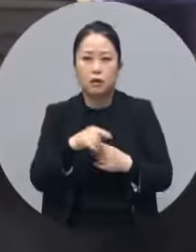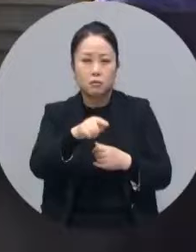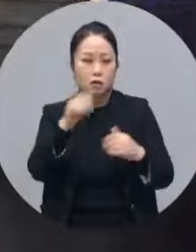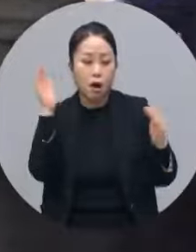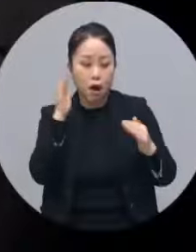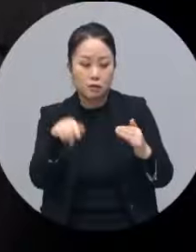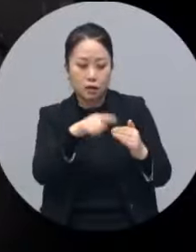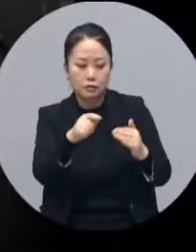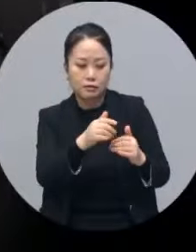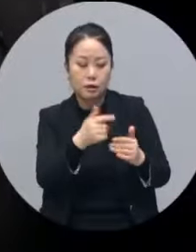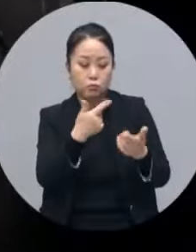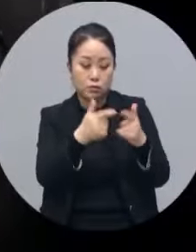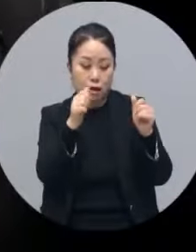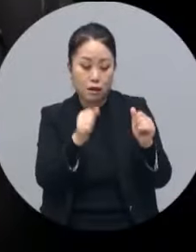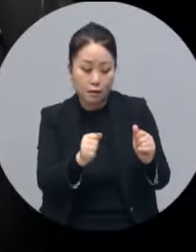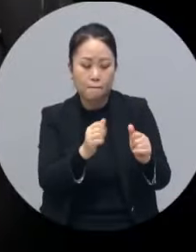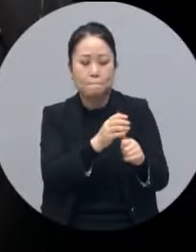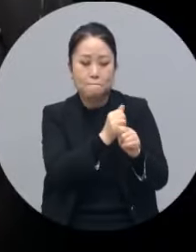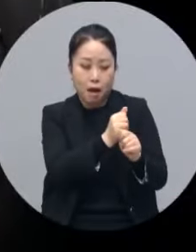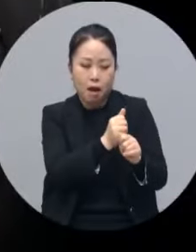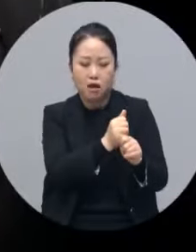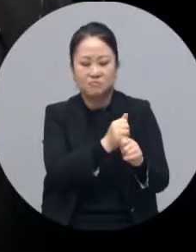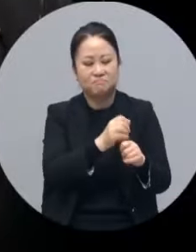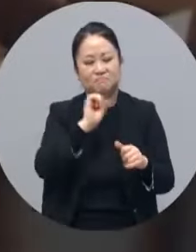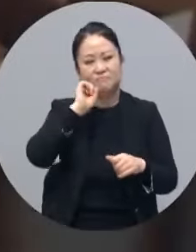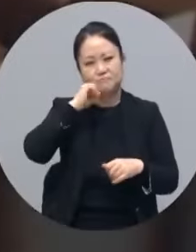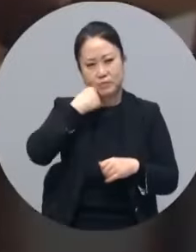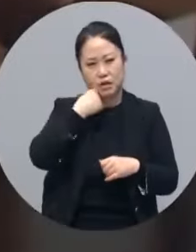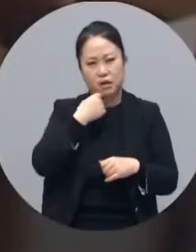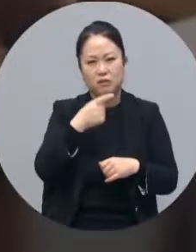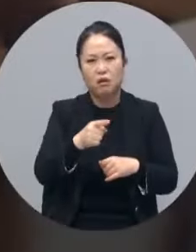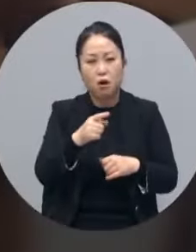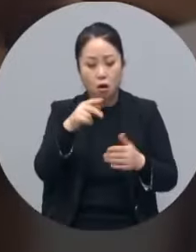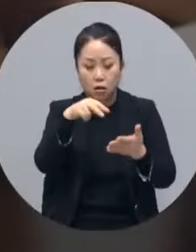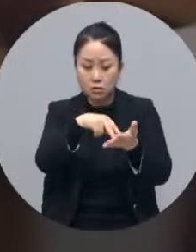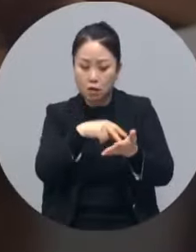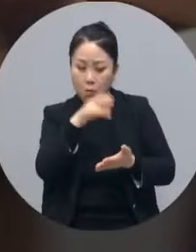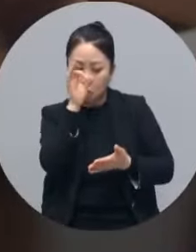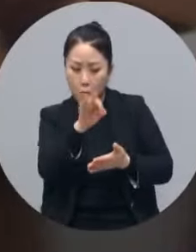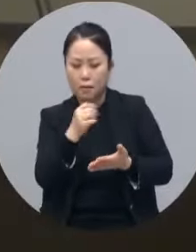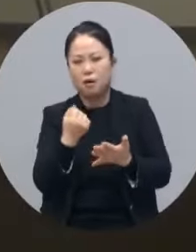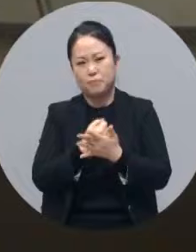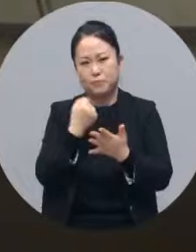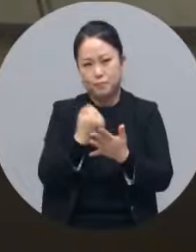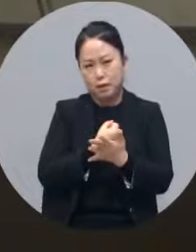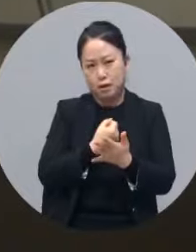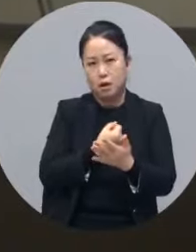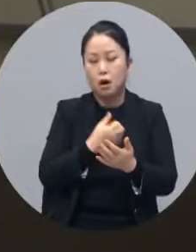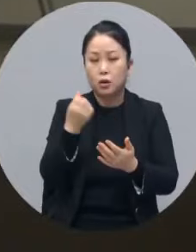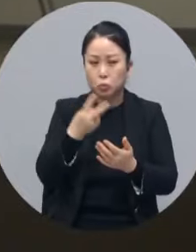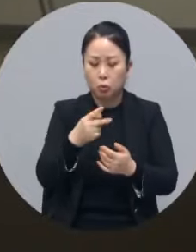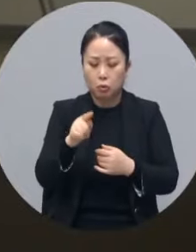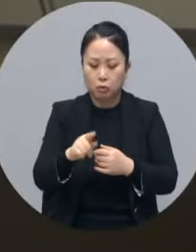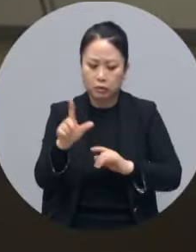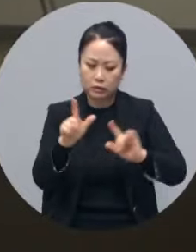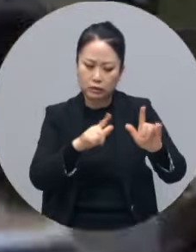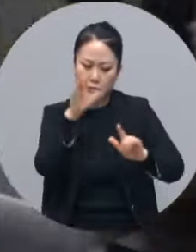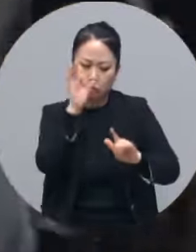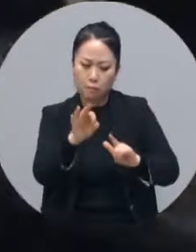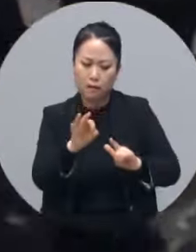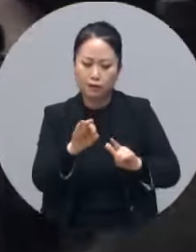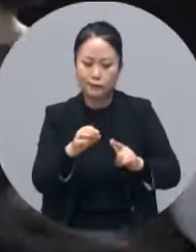놓기가 쉽지 않고 그런 면에서 참 안타깝다는 생각이 들죠. 또 어쩔 때는 이제 현실 앞에서 좀 무력감도 느끼기도